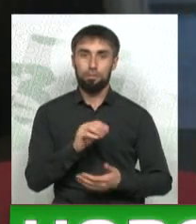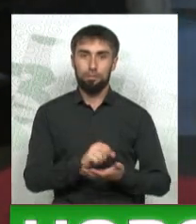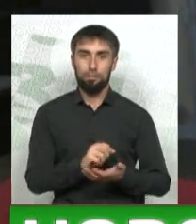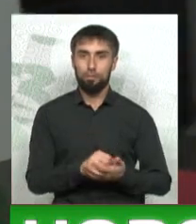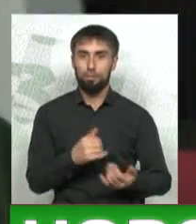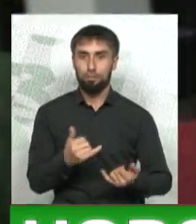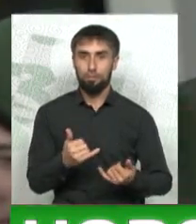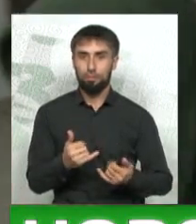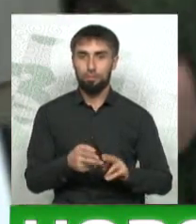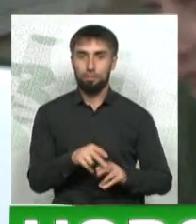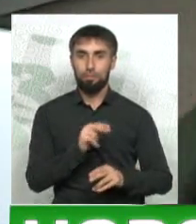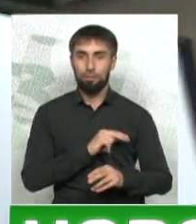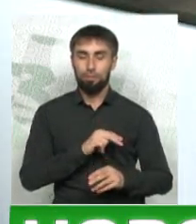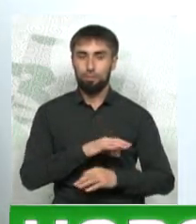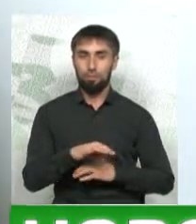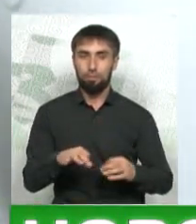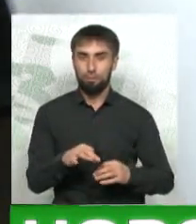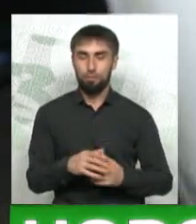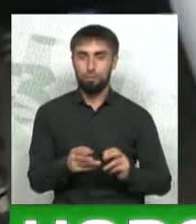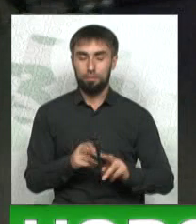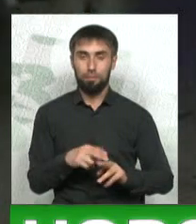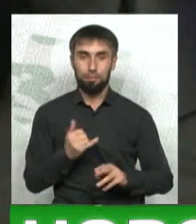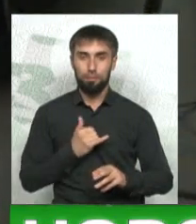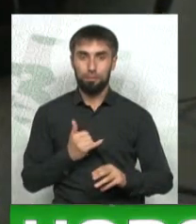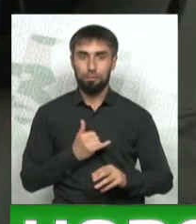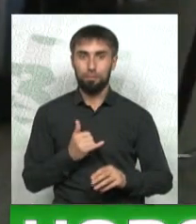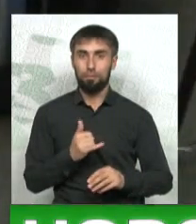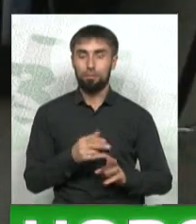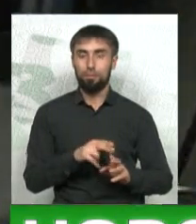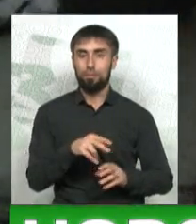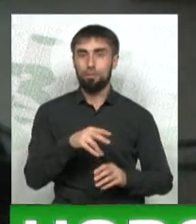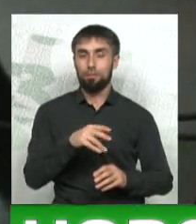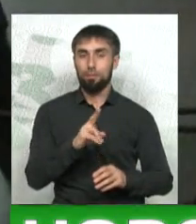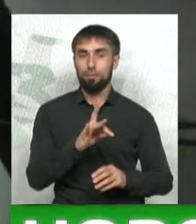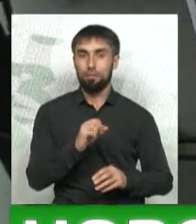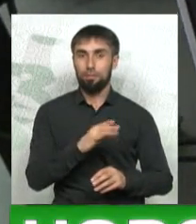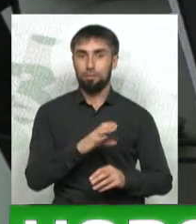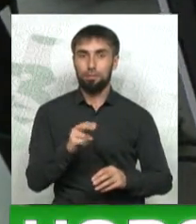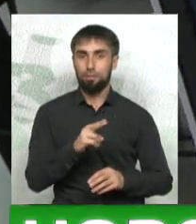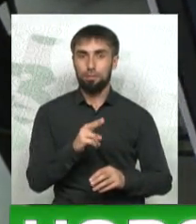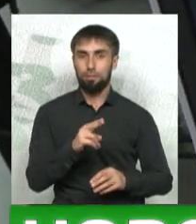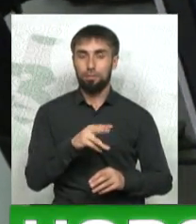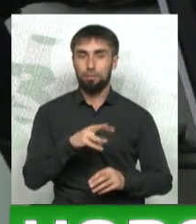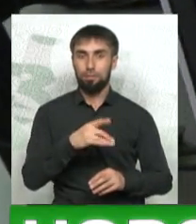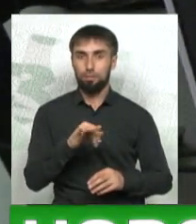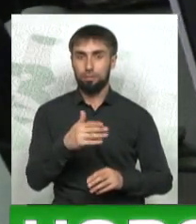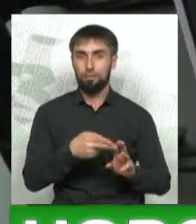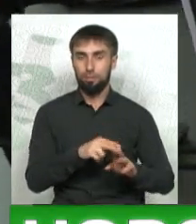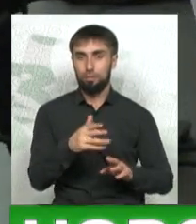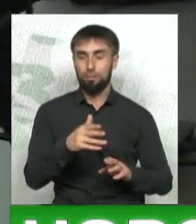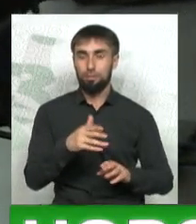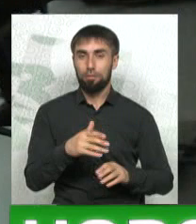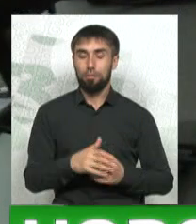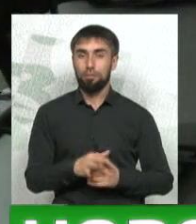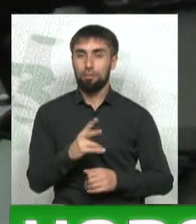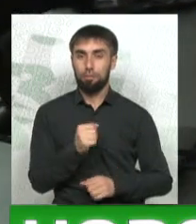сейчас, это рабочий проект у нас краеведческого музея, который будет республиканского музея краеведческого. Сейчас